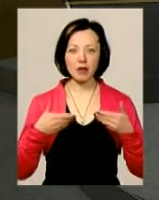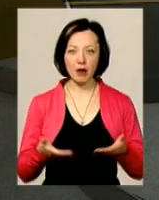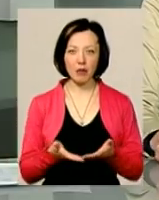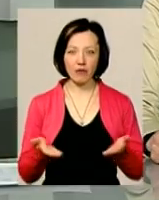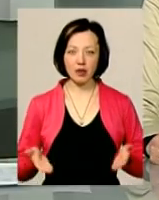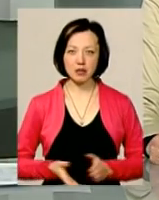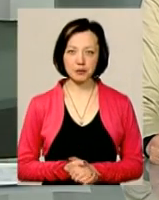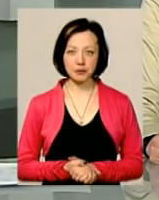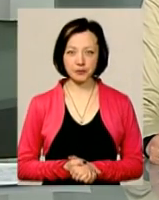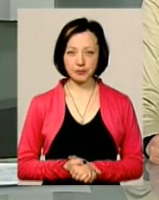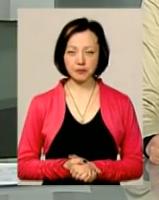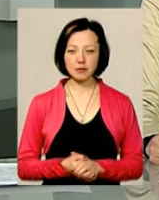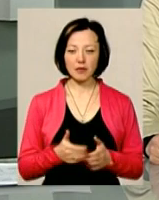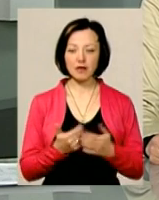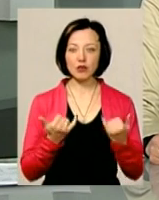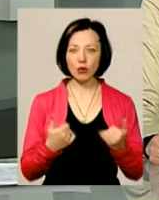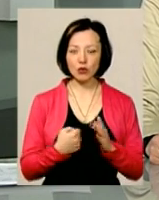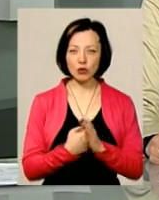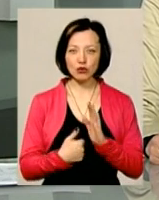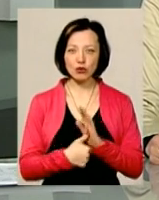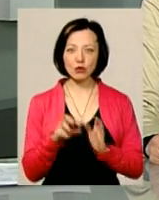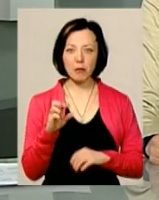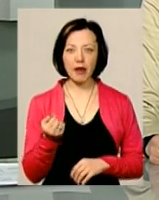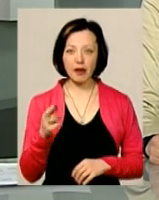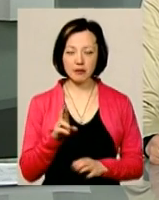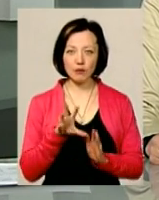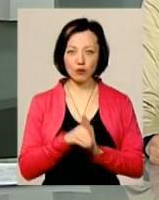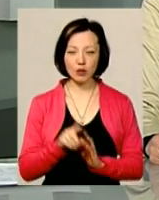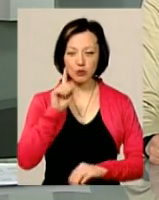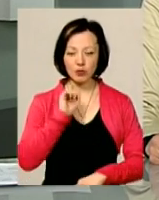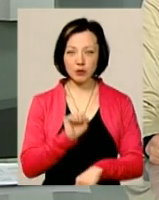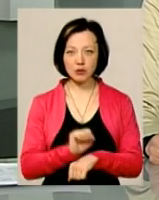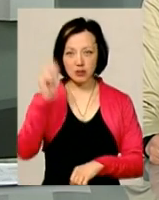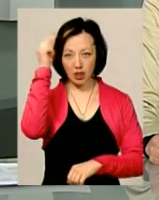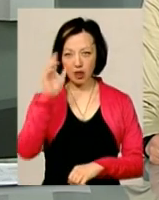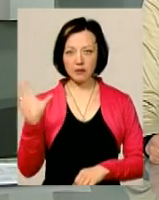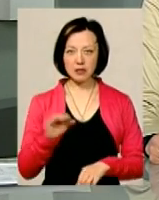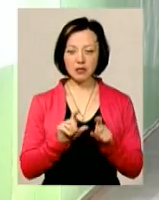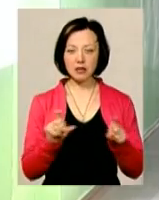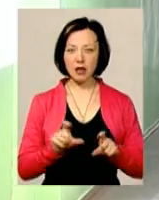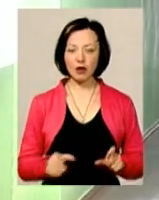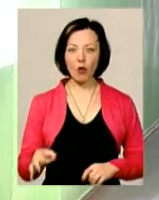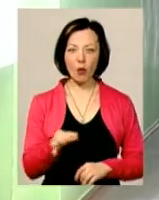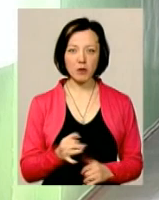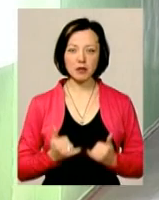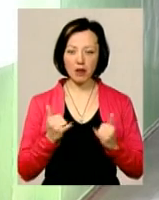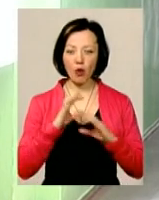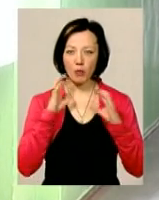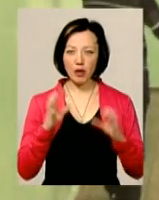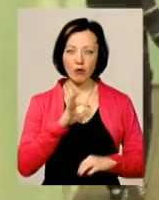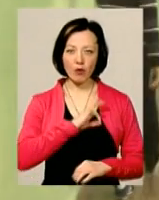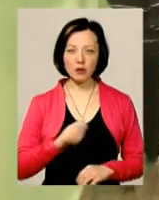вас. Відсьогодні і до 6 березня включно тимчасово призупинено заняття в усіх навчальних закладах області, для обігріву